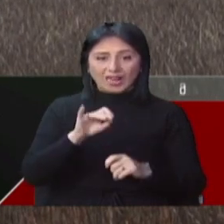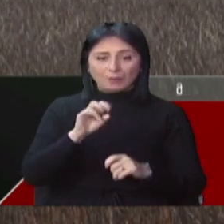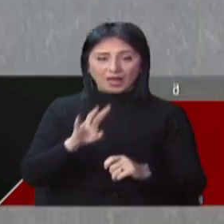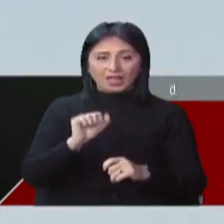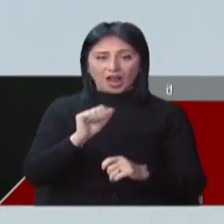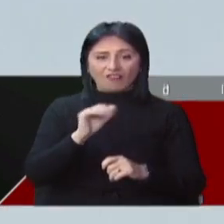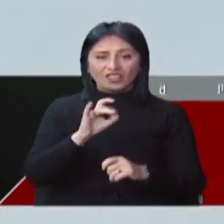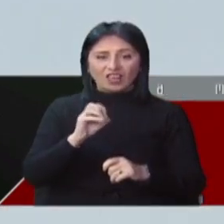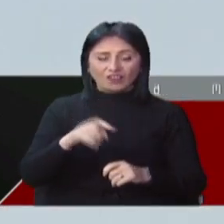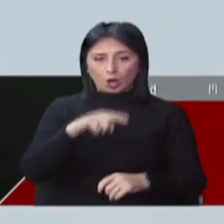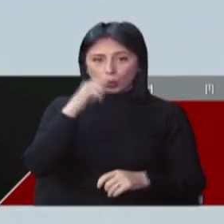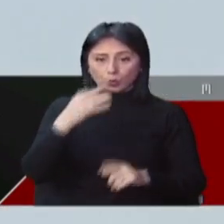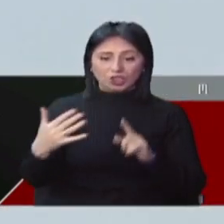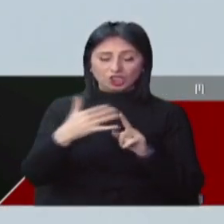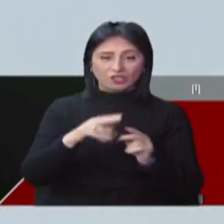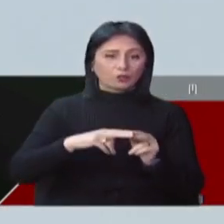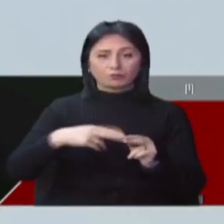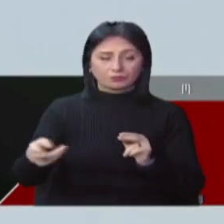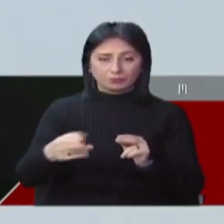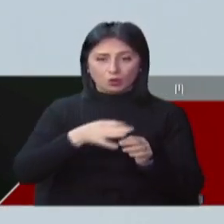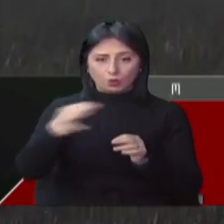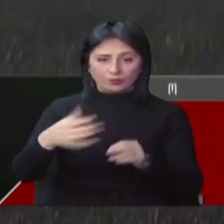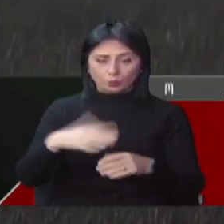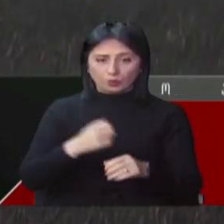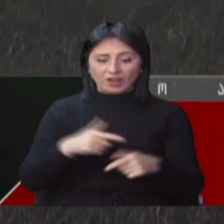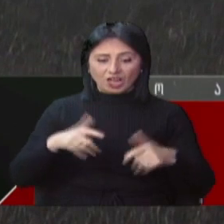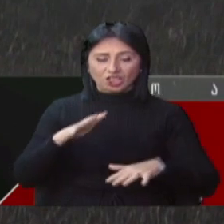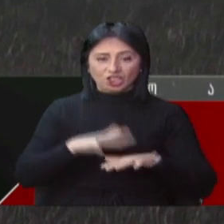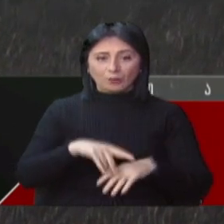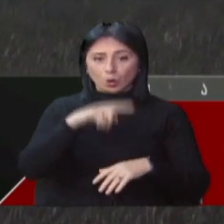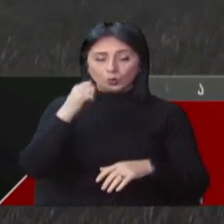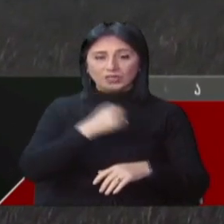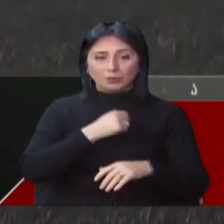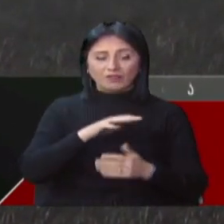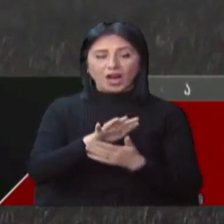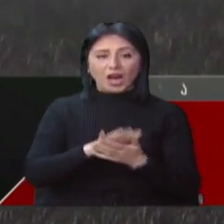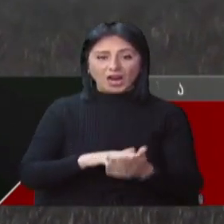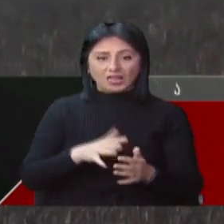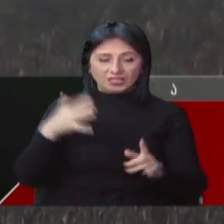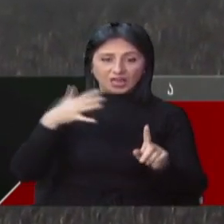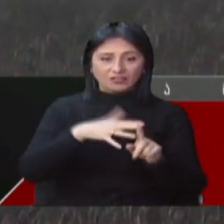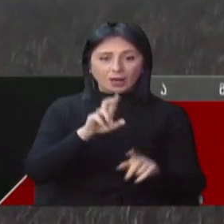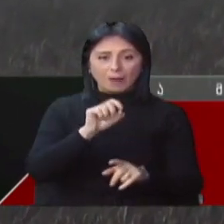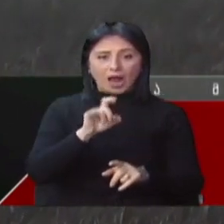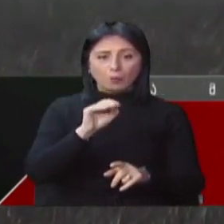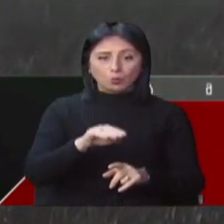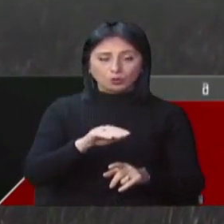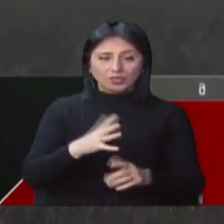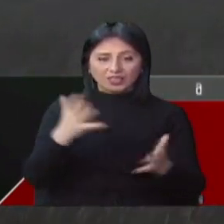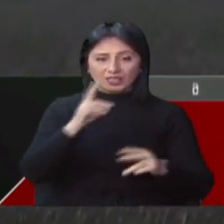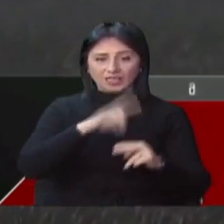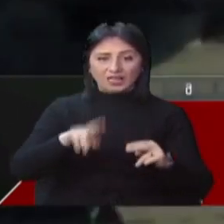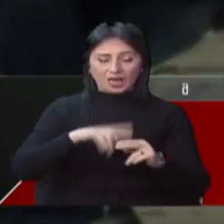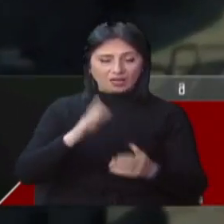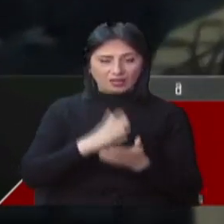da Avdeevkis mimartulebit Rusetis shetevebis mogerieba shetzles. Genshtabis tsnobit Rusetis armia agdzelebs Ierishs, Bakhmutze da did